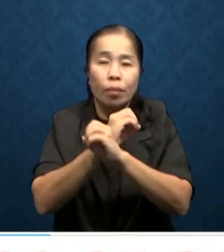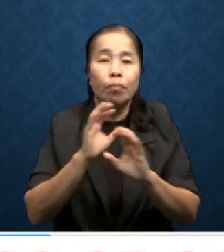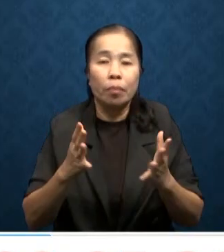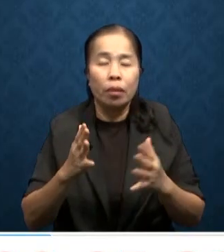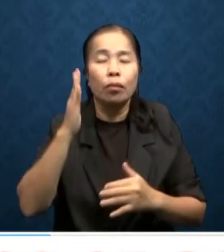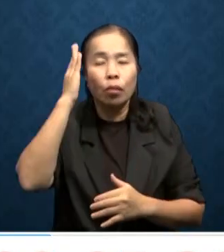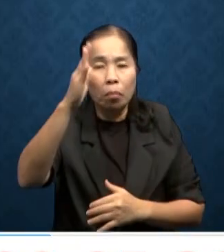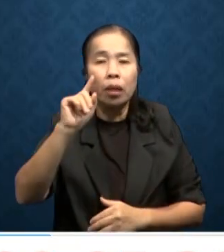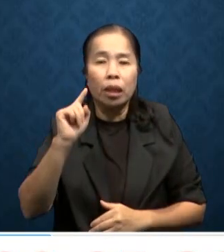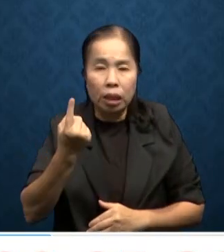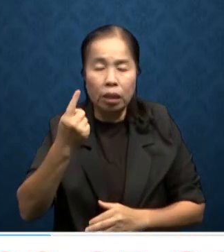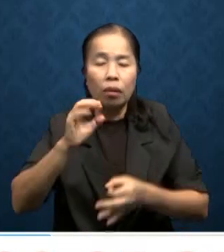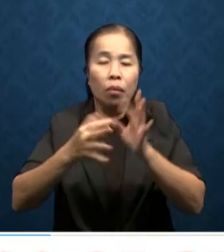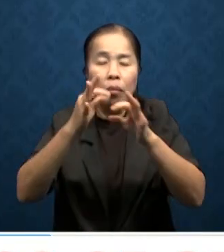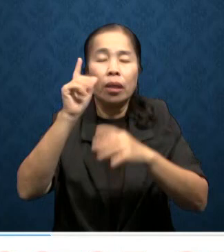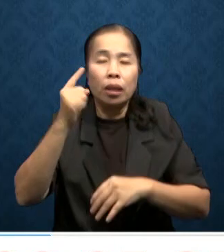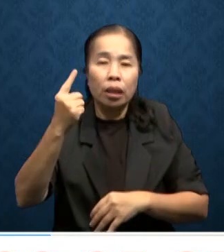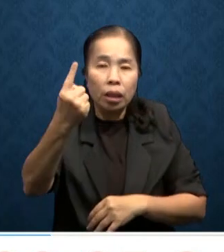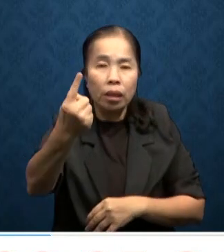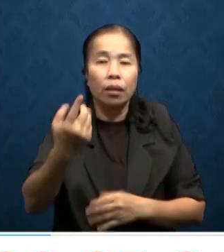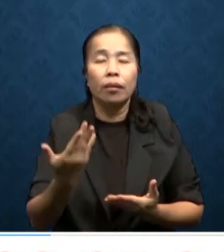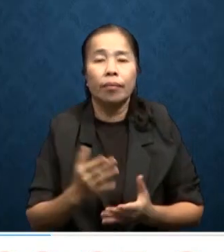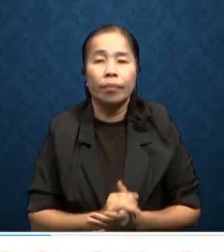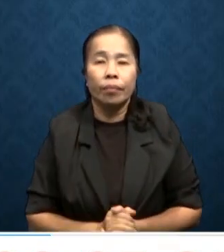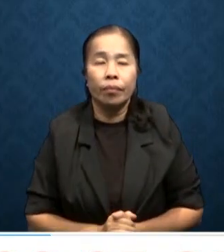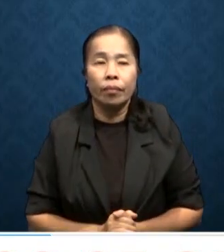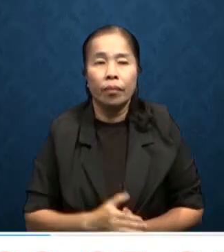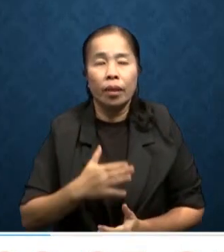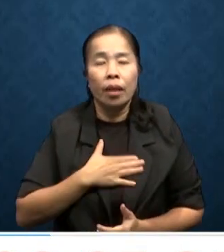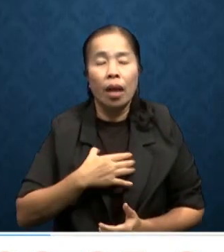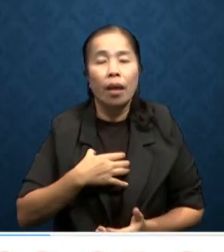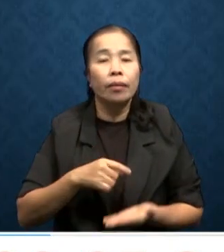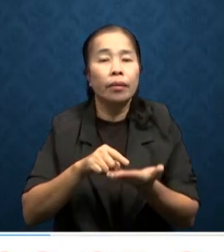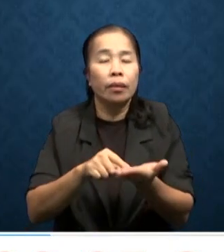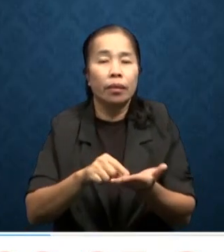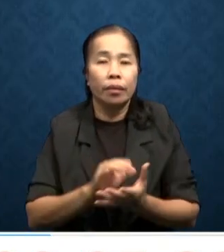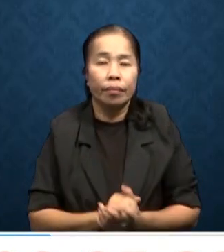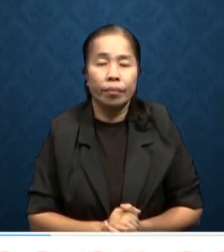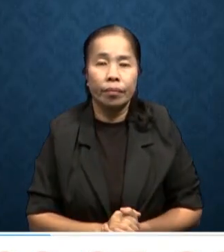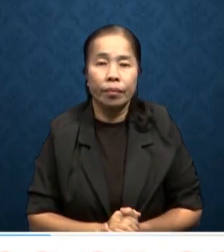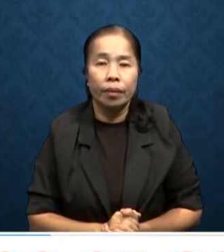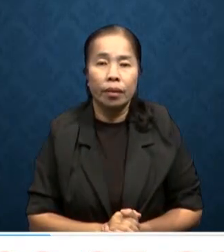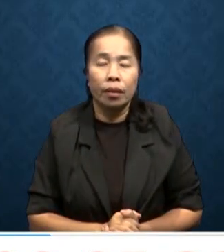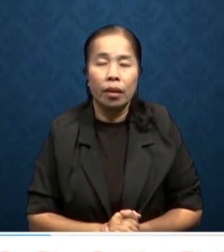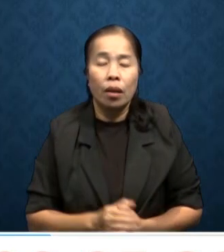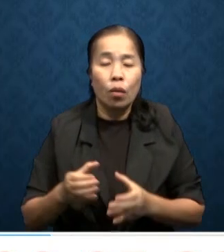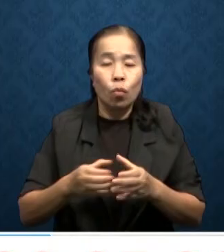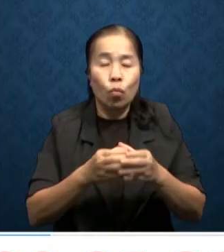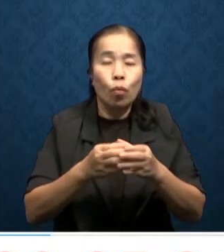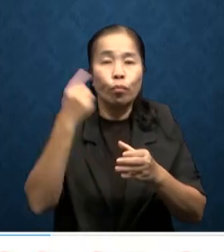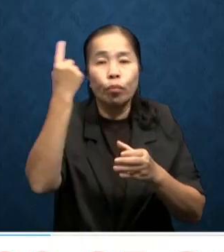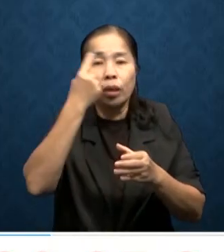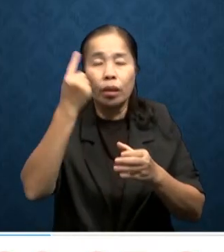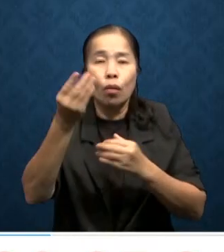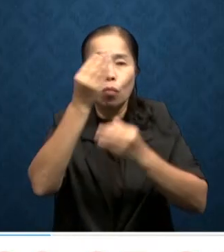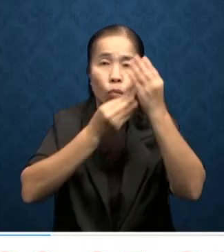เหตุการณ์เช่นนี้อีกนะคะดิฉันดิฉันมีข้อเสนอว่ามิติของการทัศนศึกษาเนี่ยก็ยังถือ